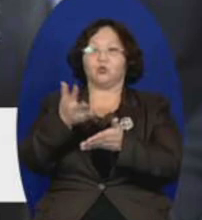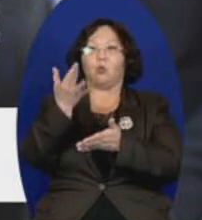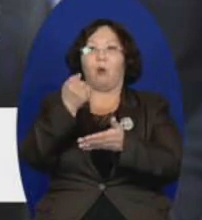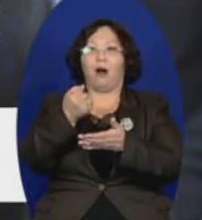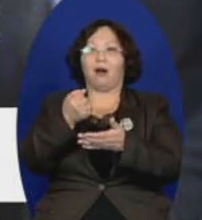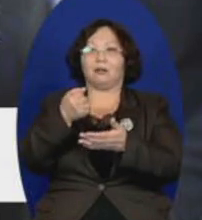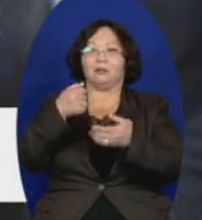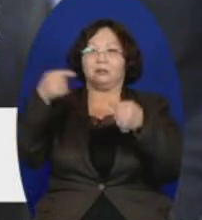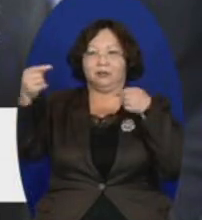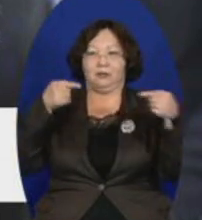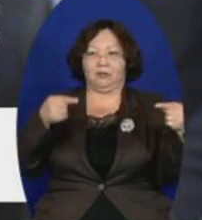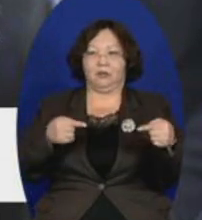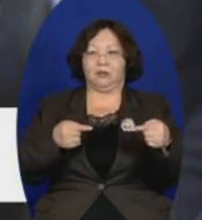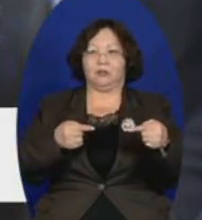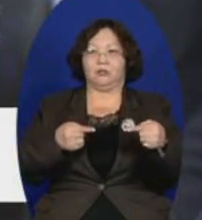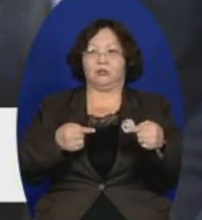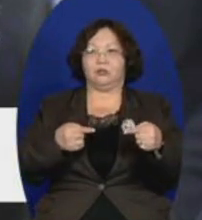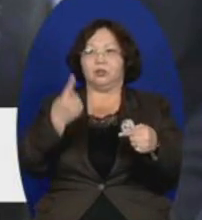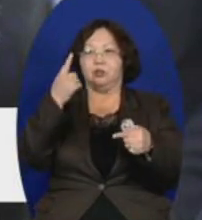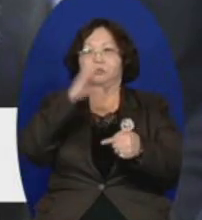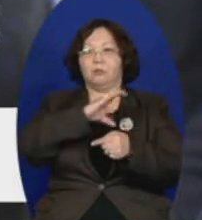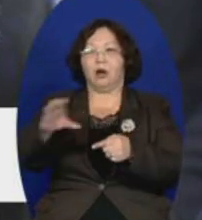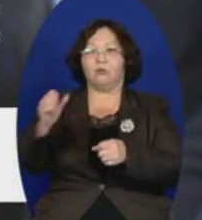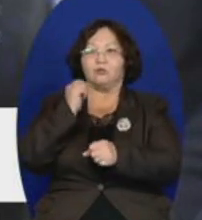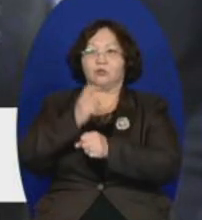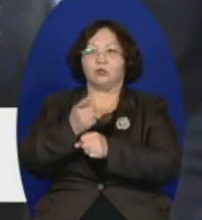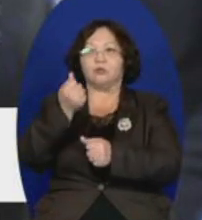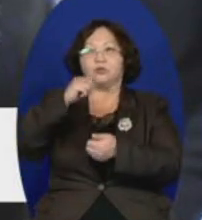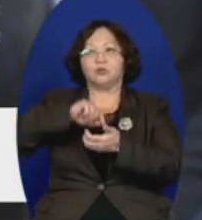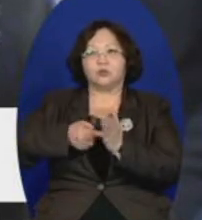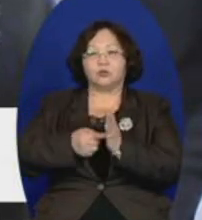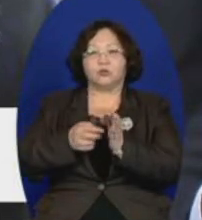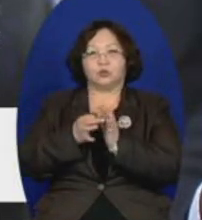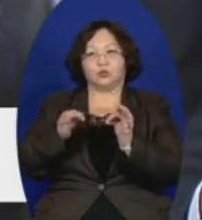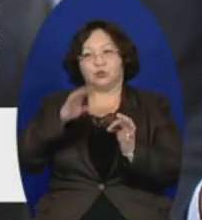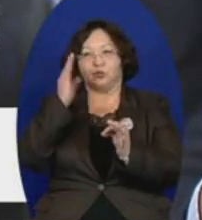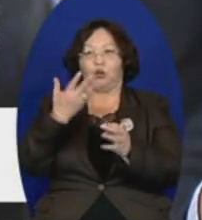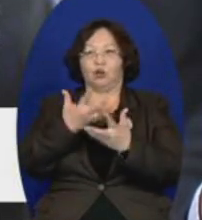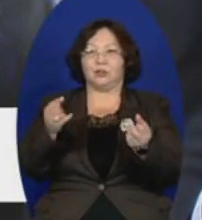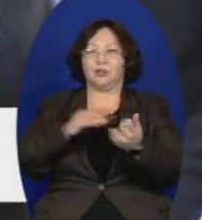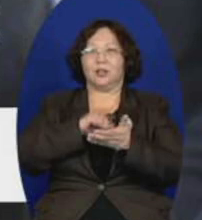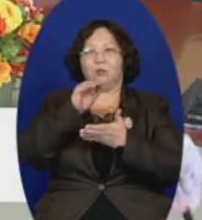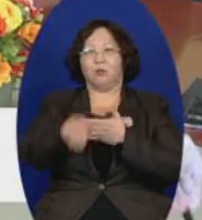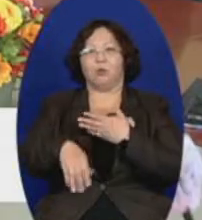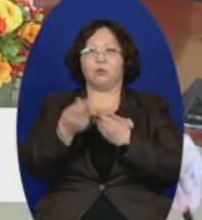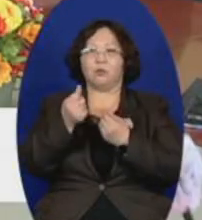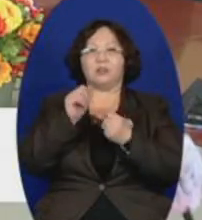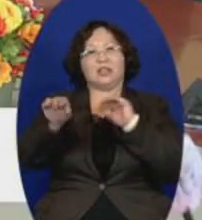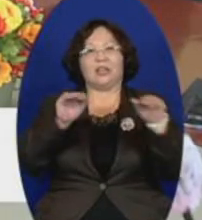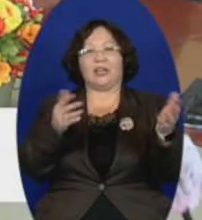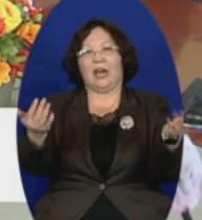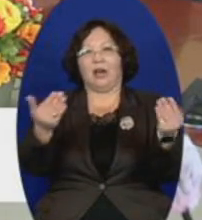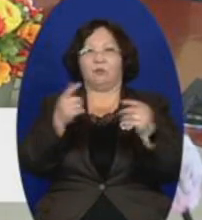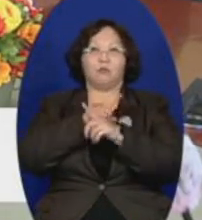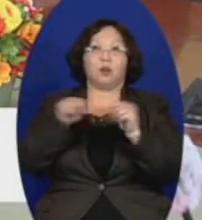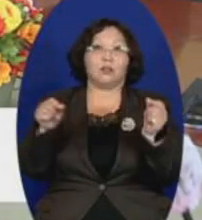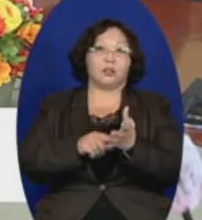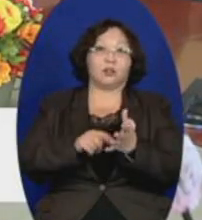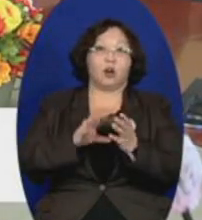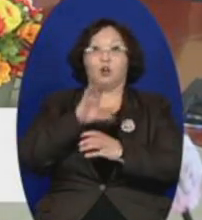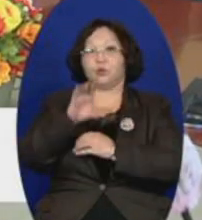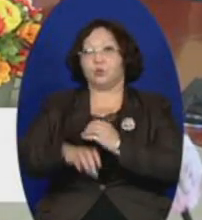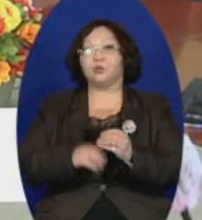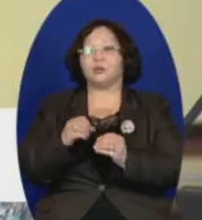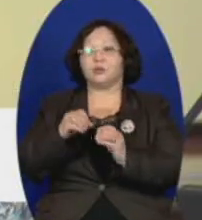нэг байгууллагын гадаа хэдэн төгрөг гэж төсөөлөөд тийм их олон тэрүүн төгрөг нэг их одоо болооч. Олон улсын жишгт